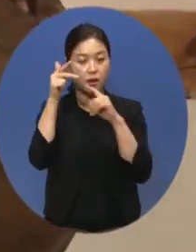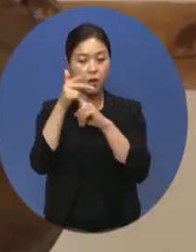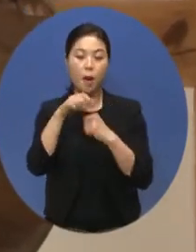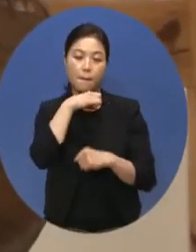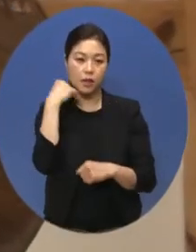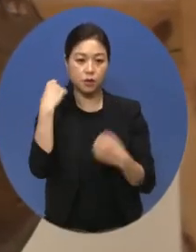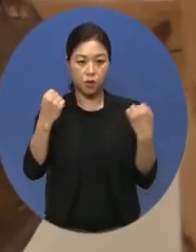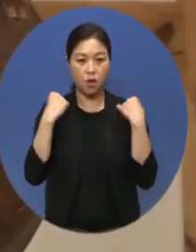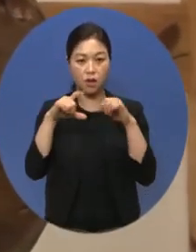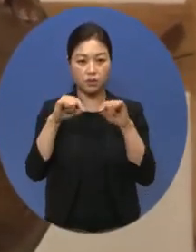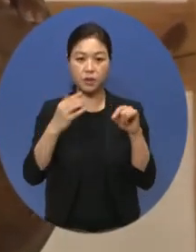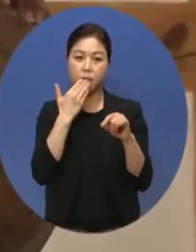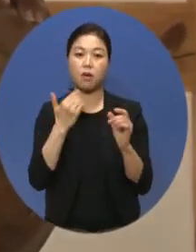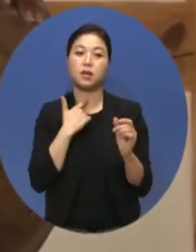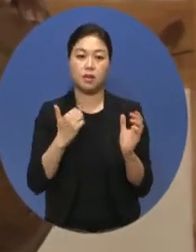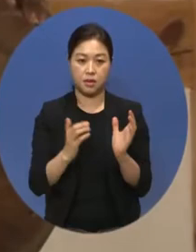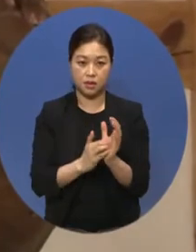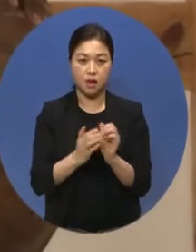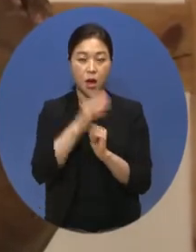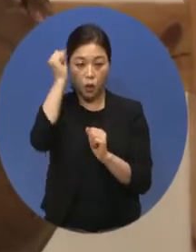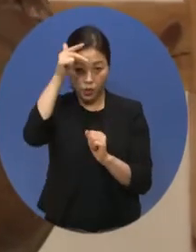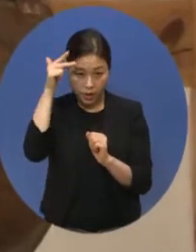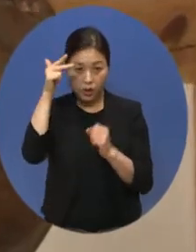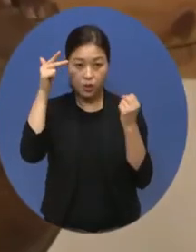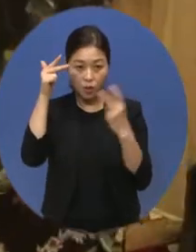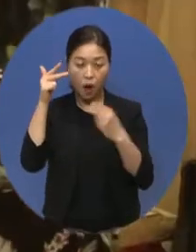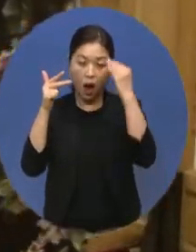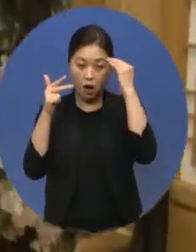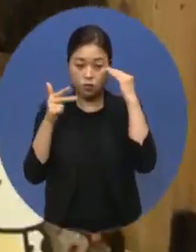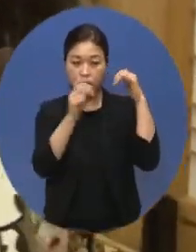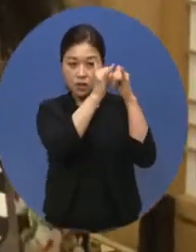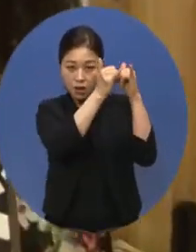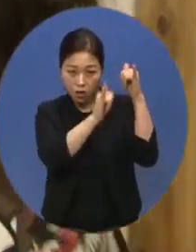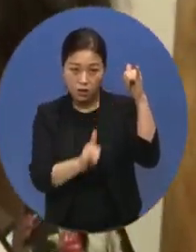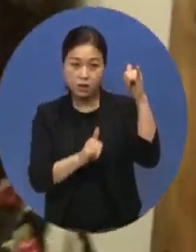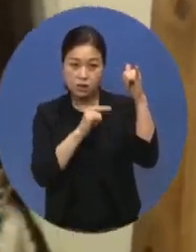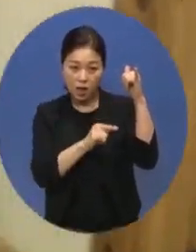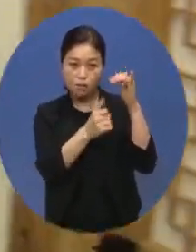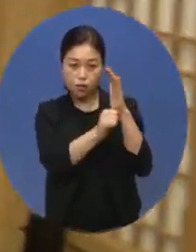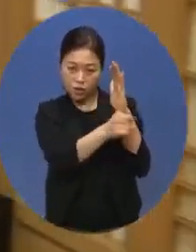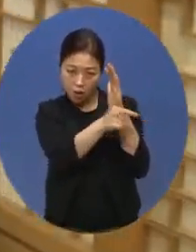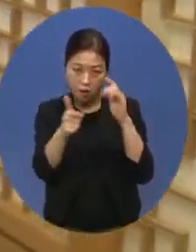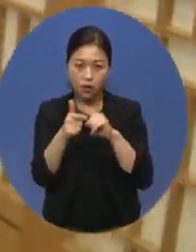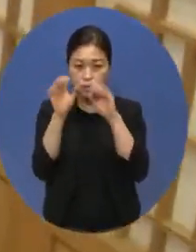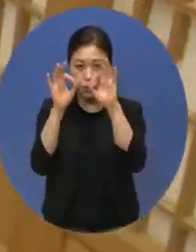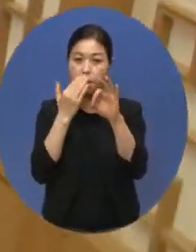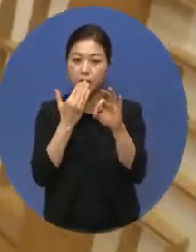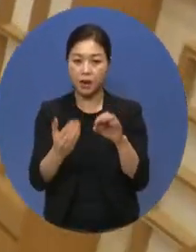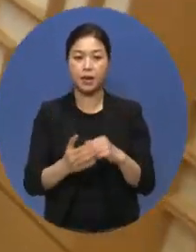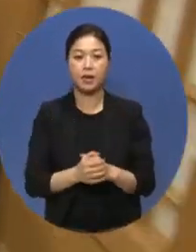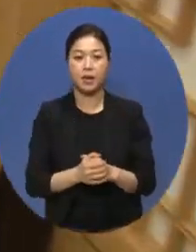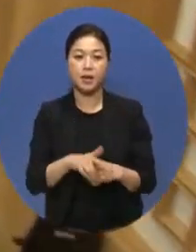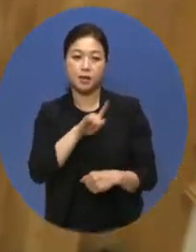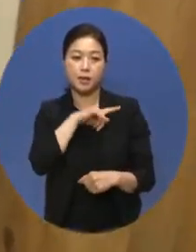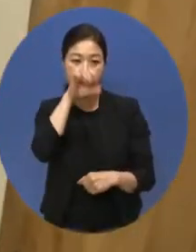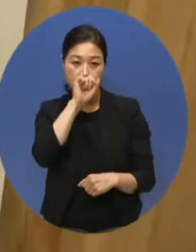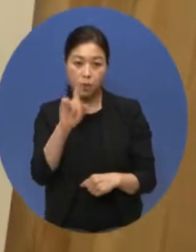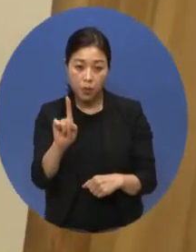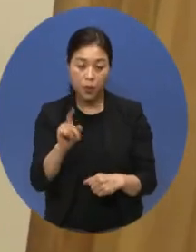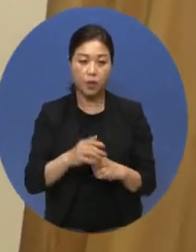있었다. 이곳은 호텔이기도 하면서 한국의 역사적인 유물들도 볼 수 있다. 가장 좋았던